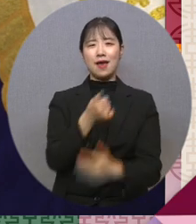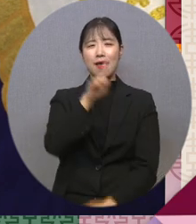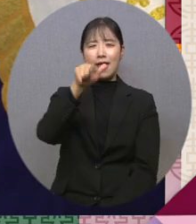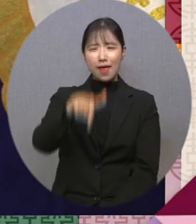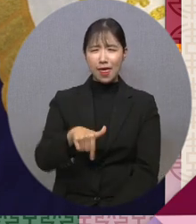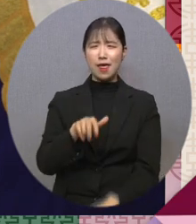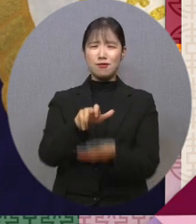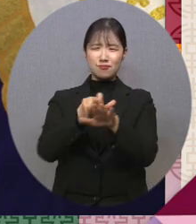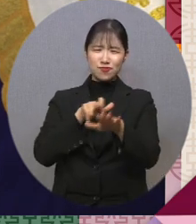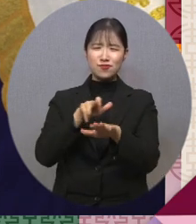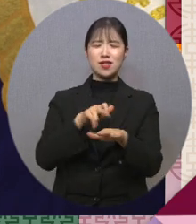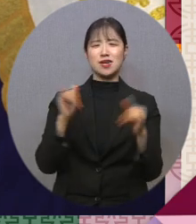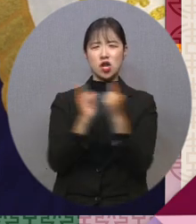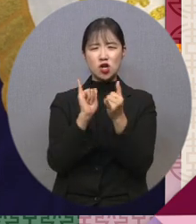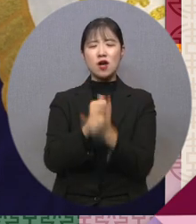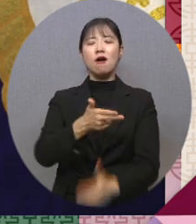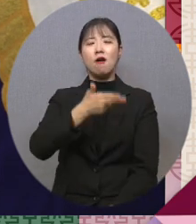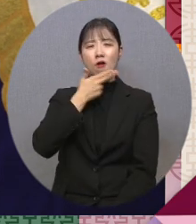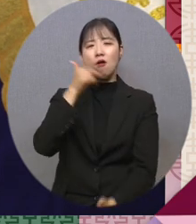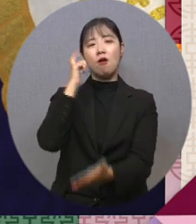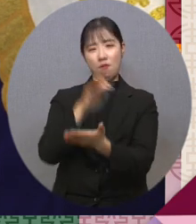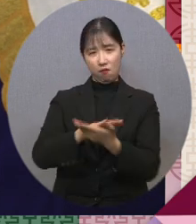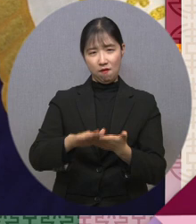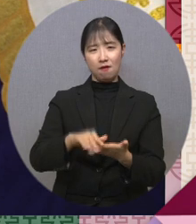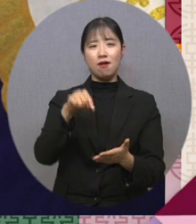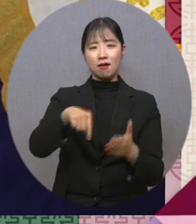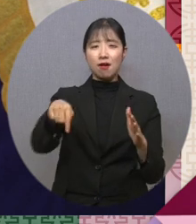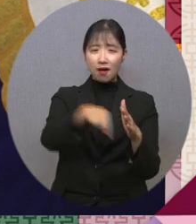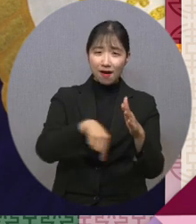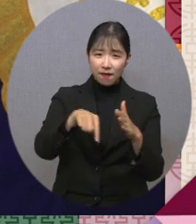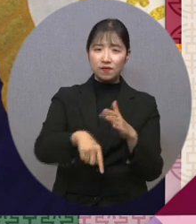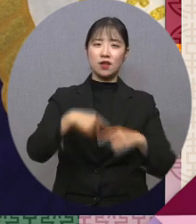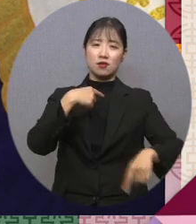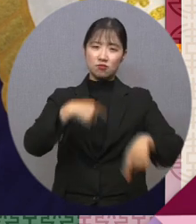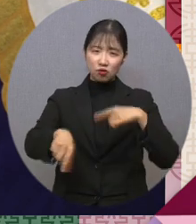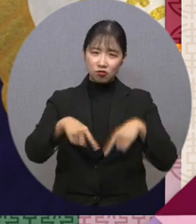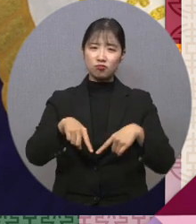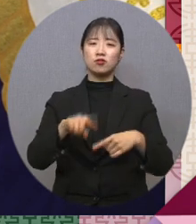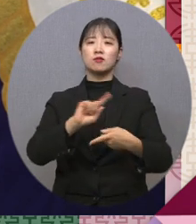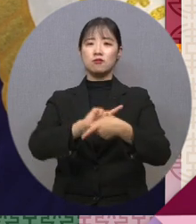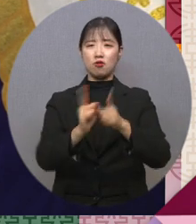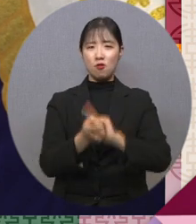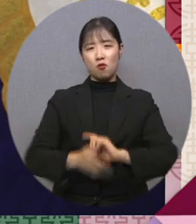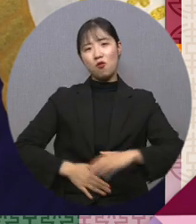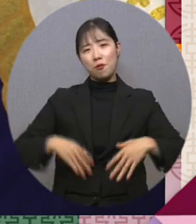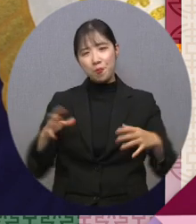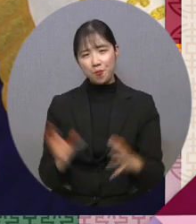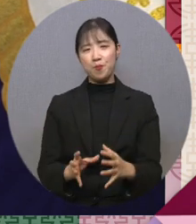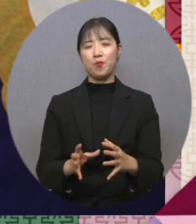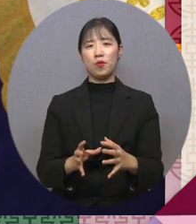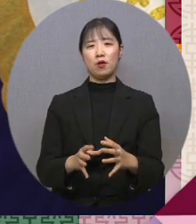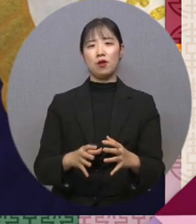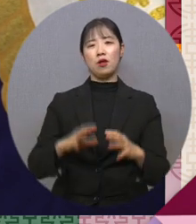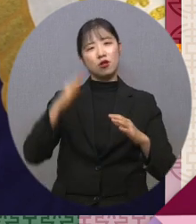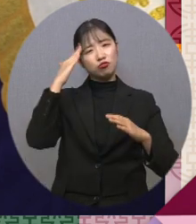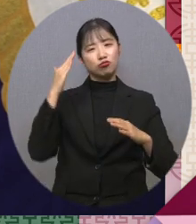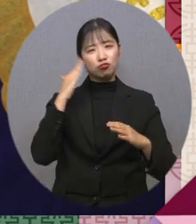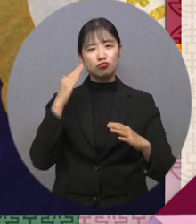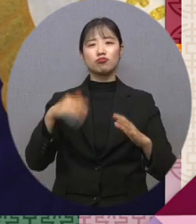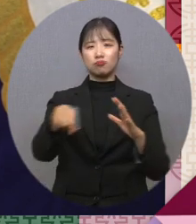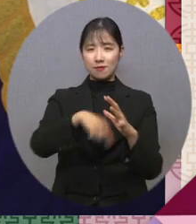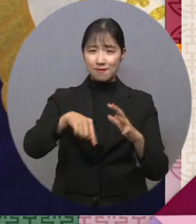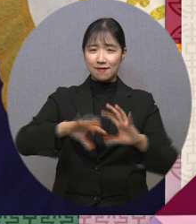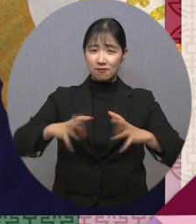없는 평화의 한반도, 그 안에서 정치는 서로 협력하여 국내의